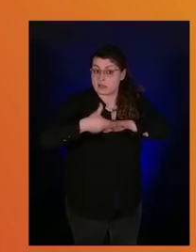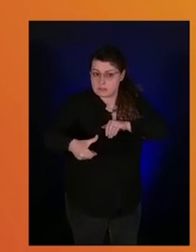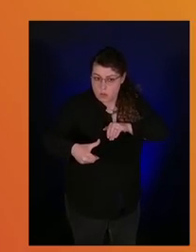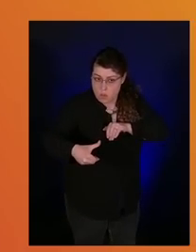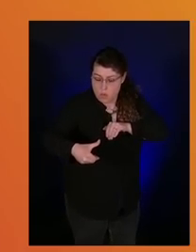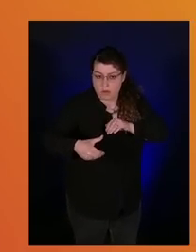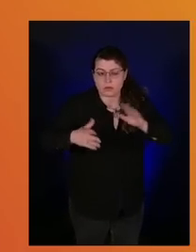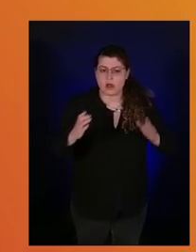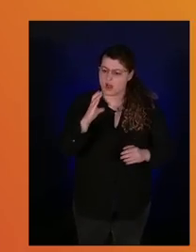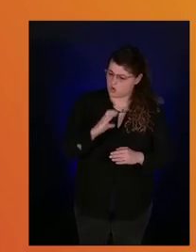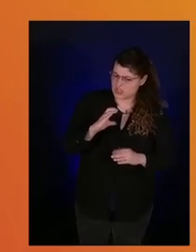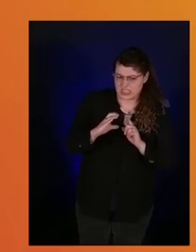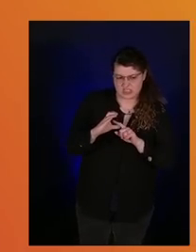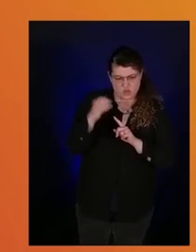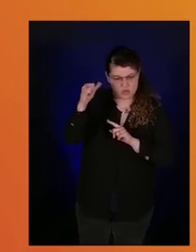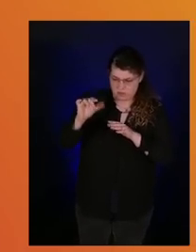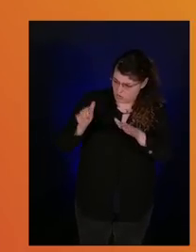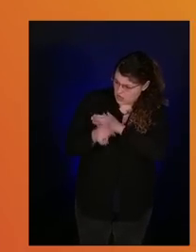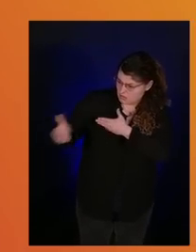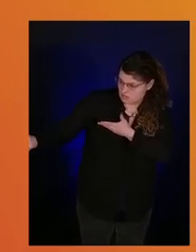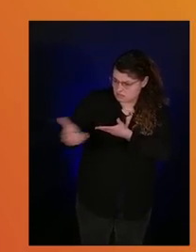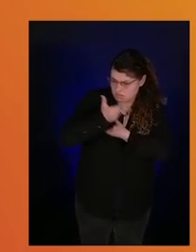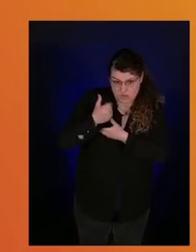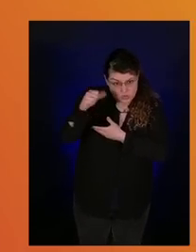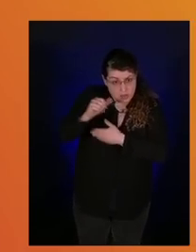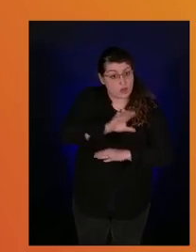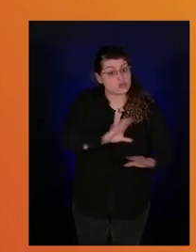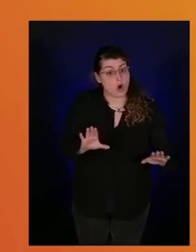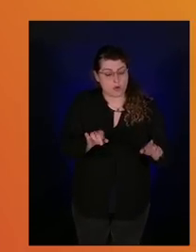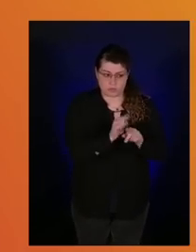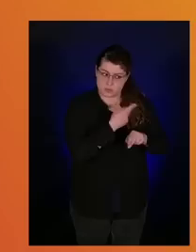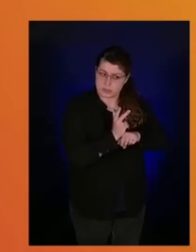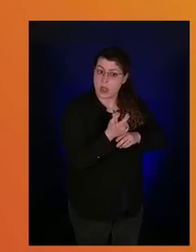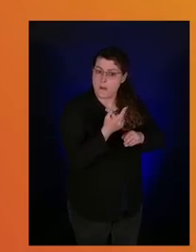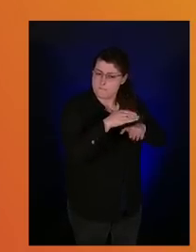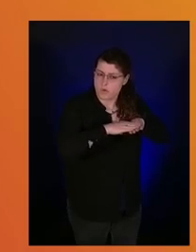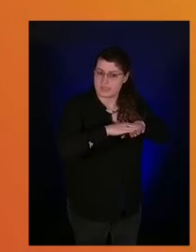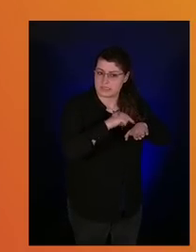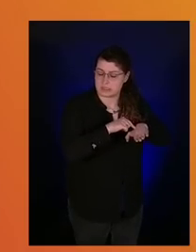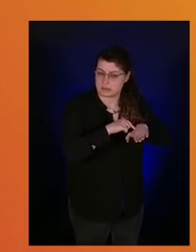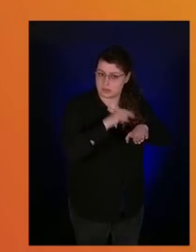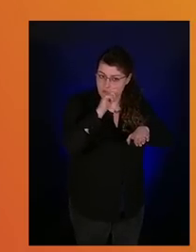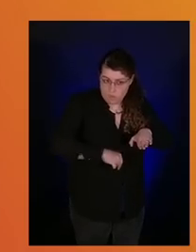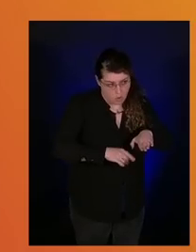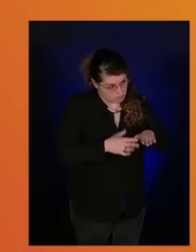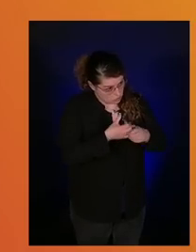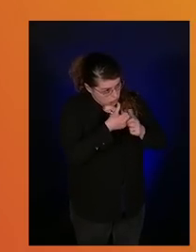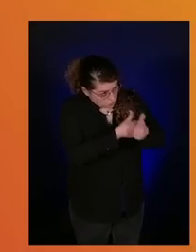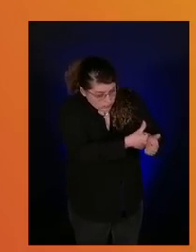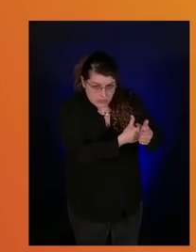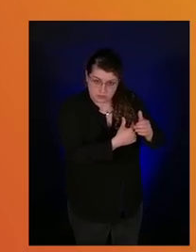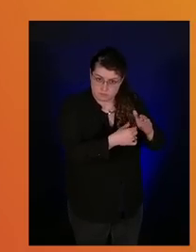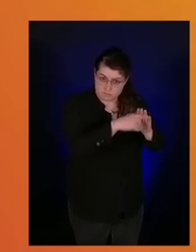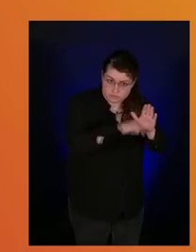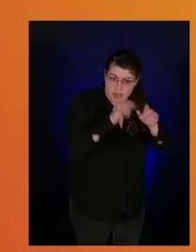Cogétise n'est pas qu'un outil de collecte, c'est aussi un outil politique qui doit répondre au respect et à l'application